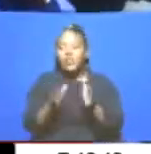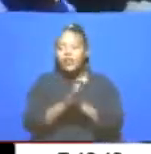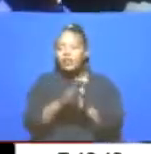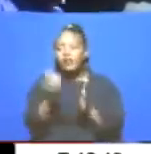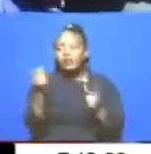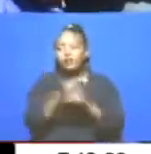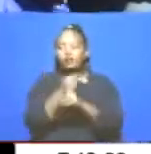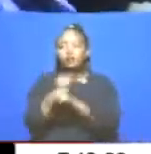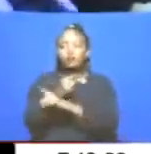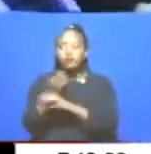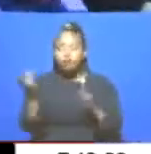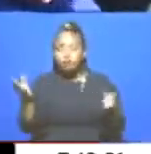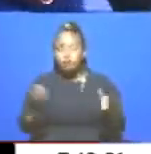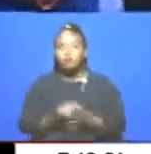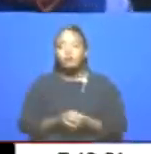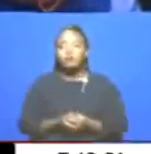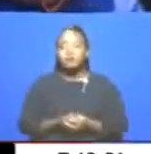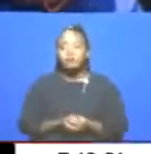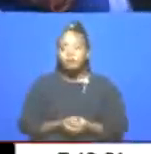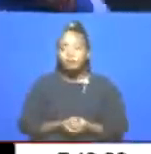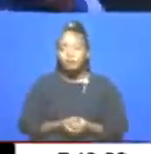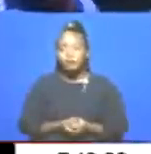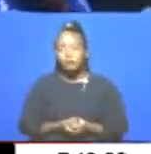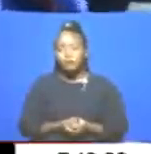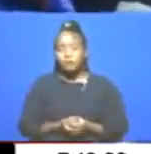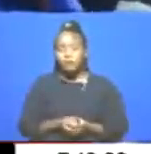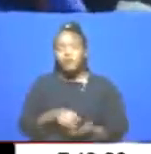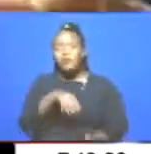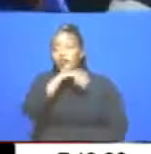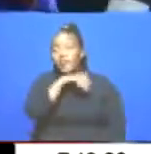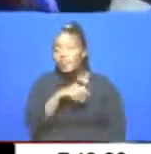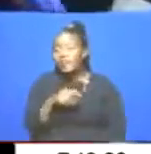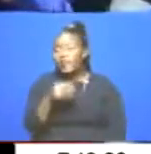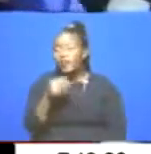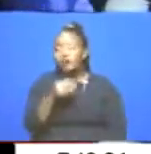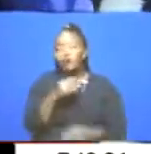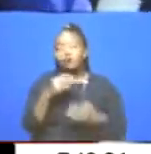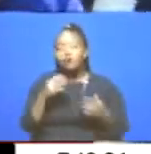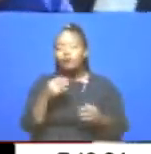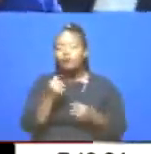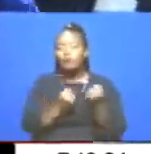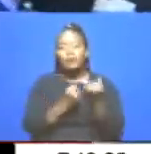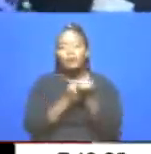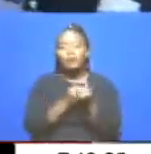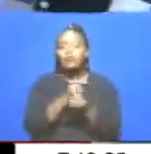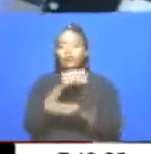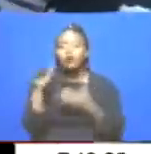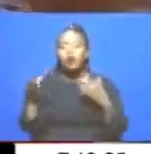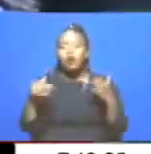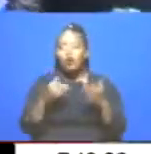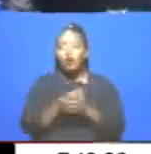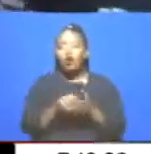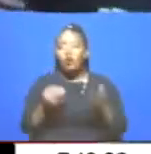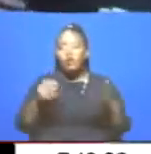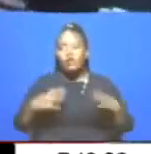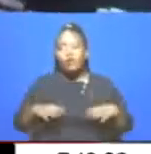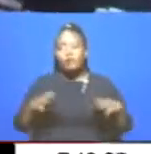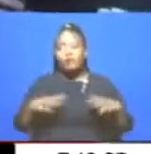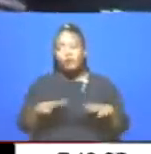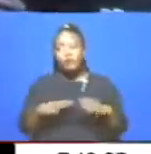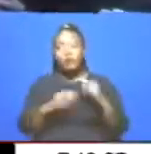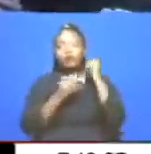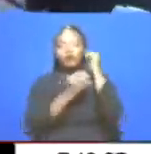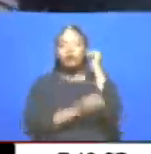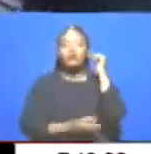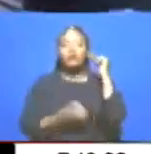Baba ni baba ya vijana, baba ni baba ya wananchi wote, baba ni baba ya wanyonge, wa